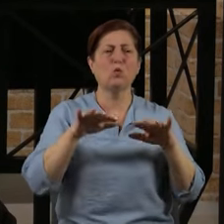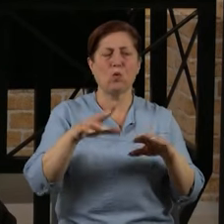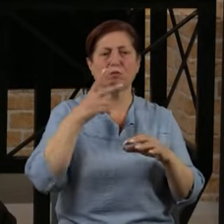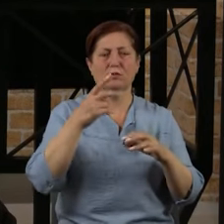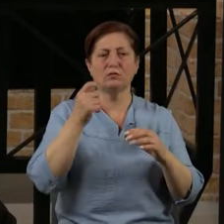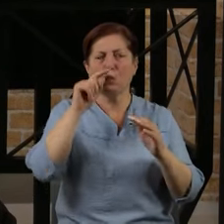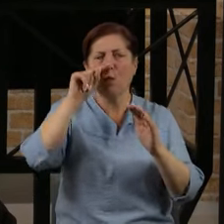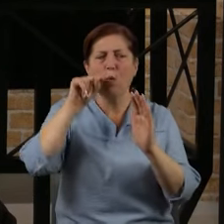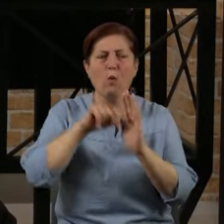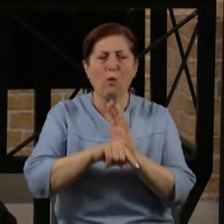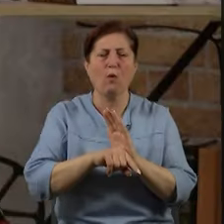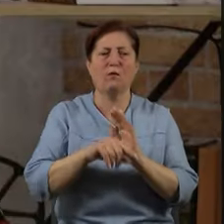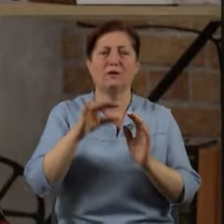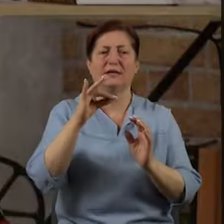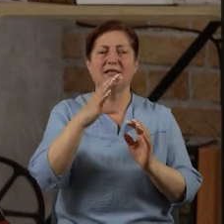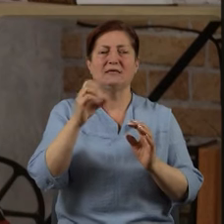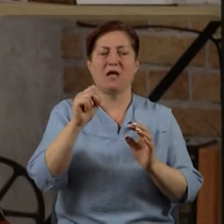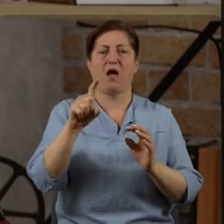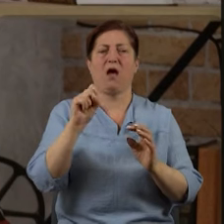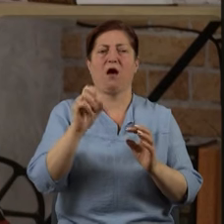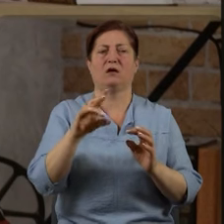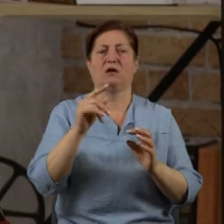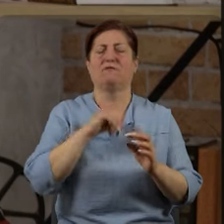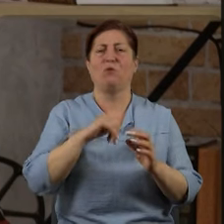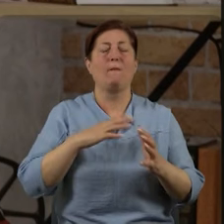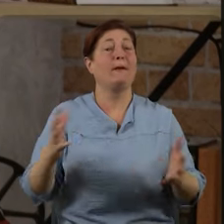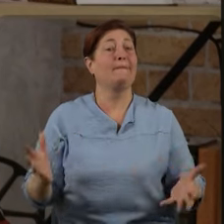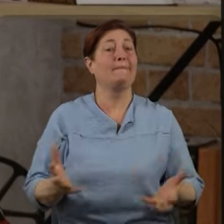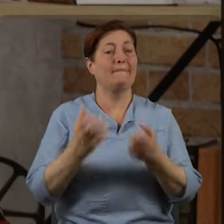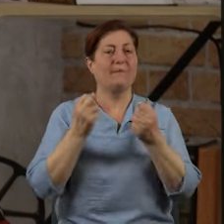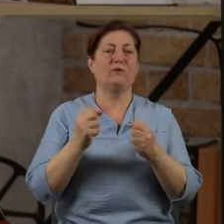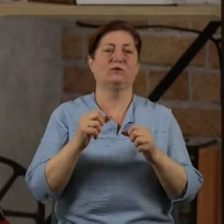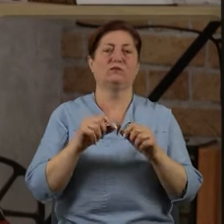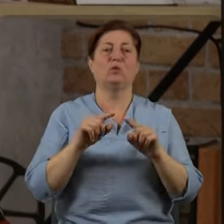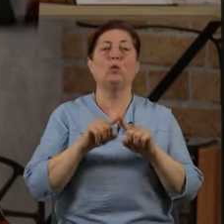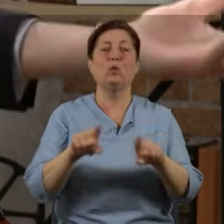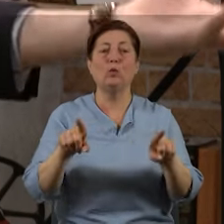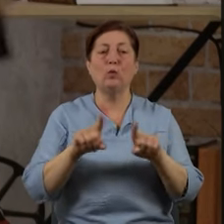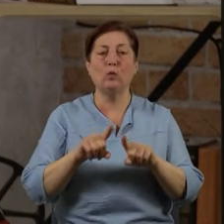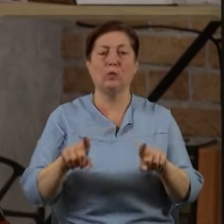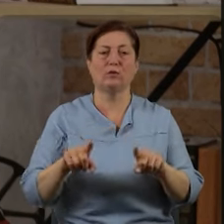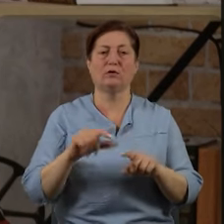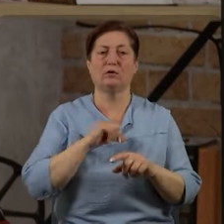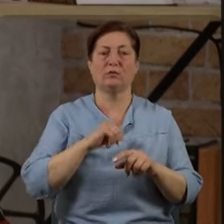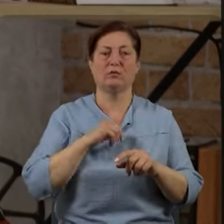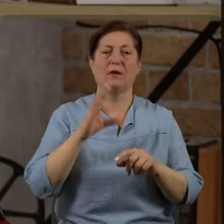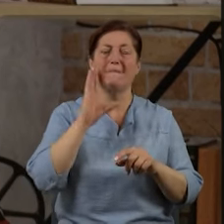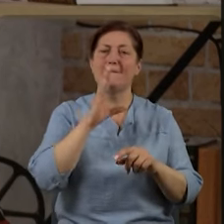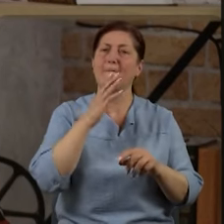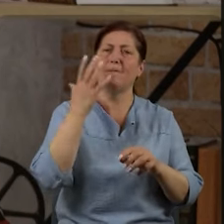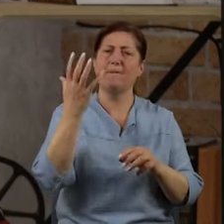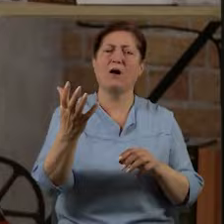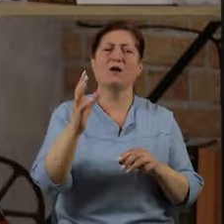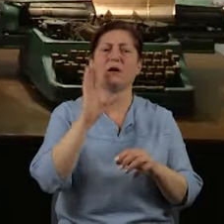խոր նիհիլիզմի մեջ է, հա, Իսահակյանը, էլի որպես փրկության դուռ և դիմումնատեղ մնում է մայրը, հա, մայրիկ